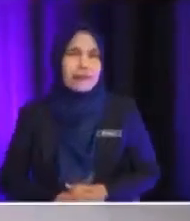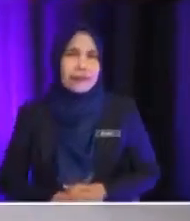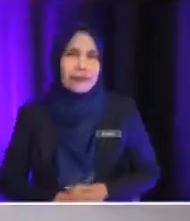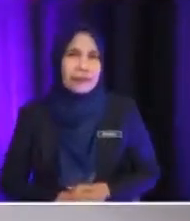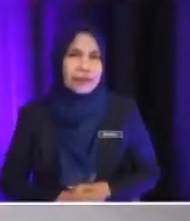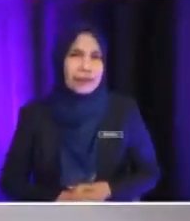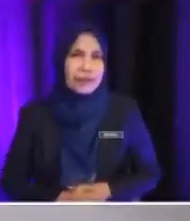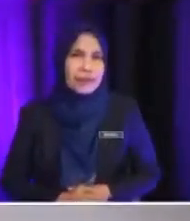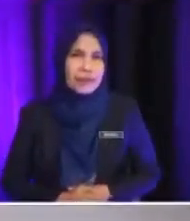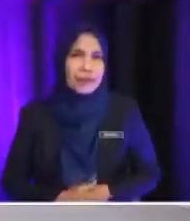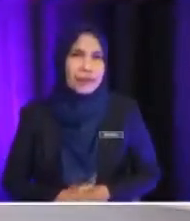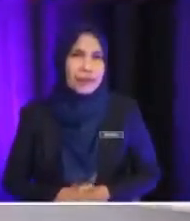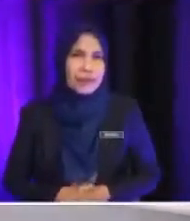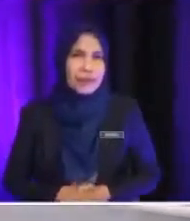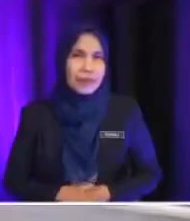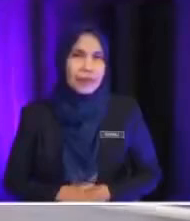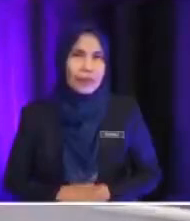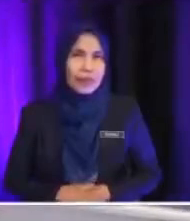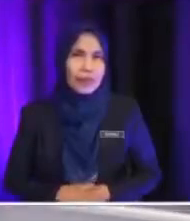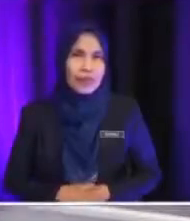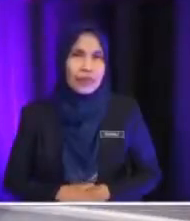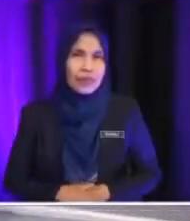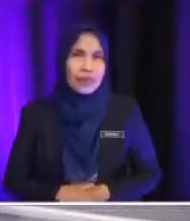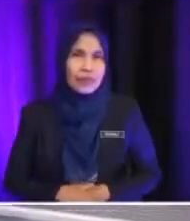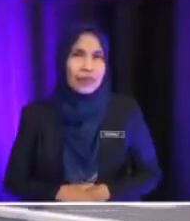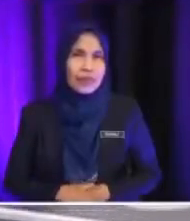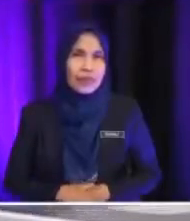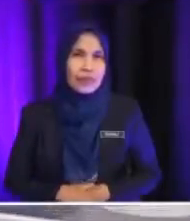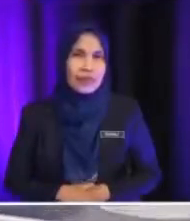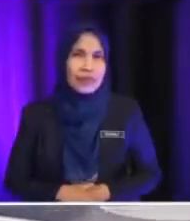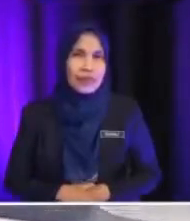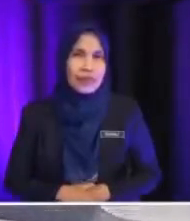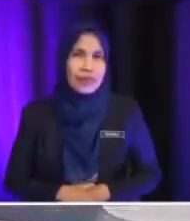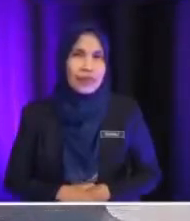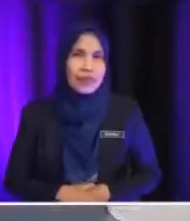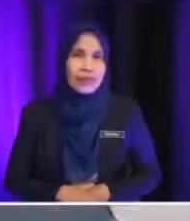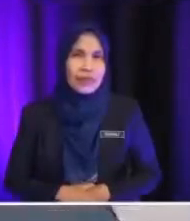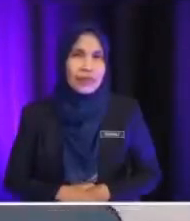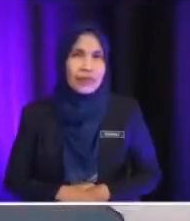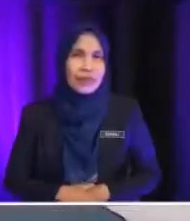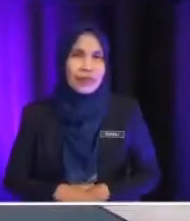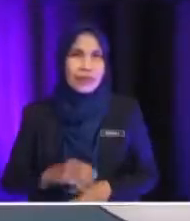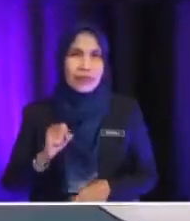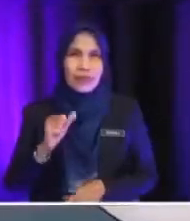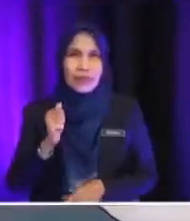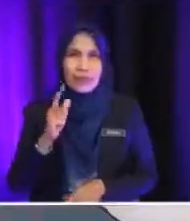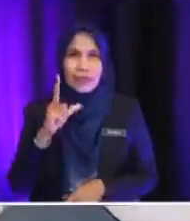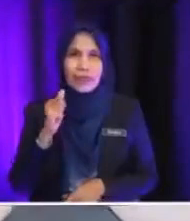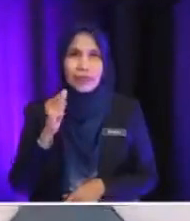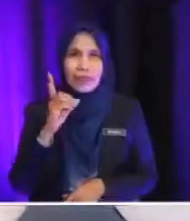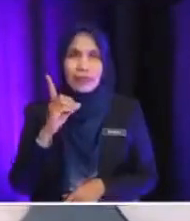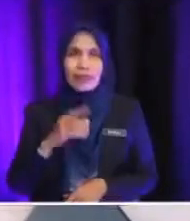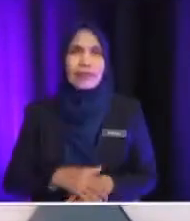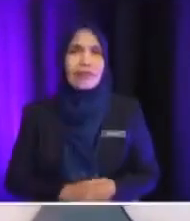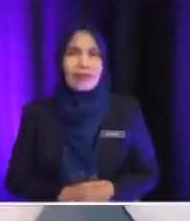Cikgu. Okey. Okey. Dengan salad pula macam mana cikgu? Salad tu kita boleh boleh letak